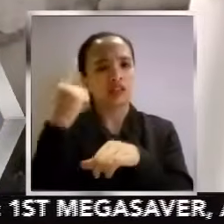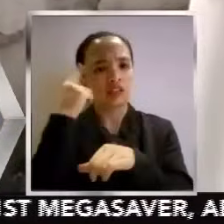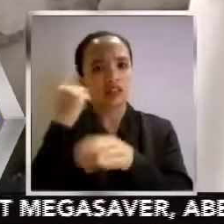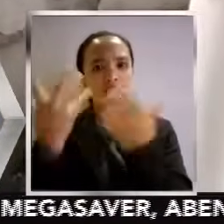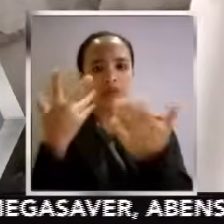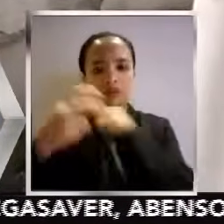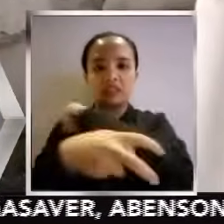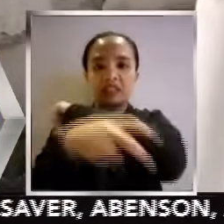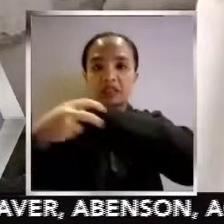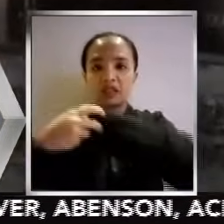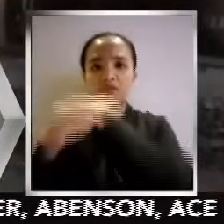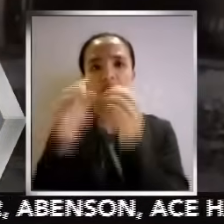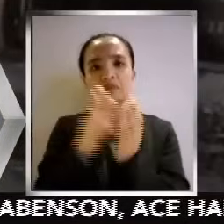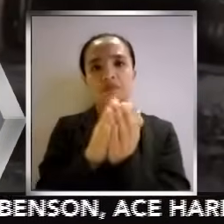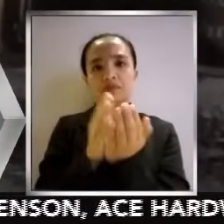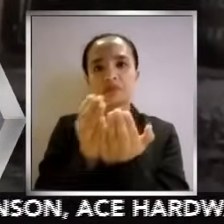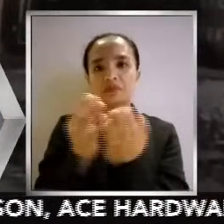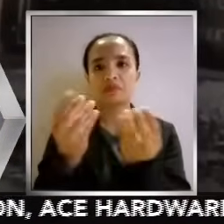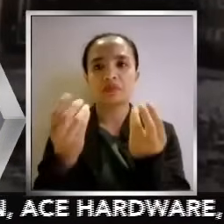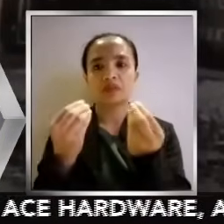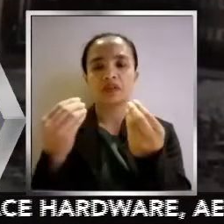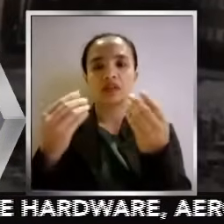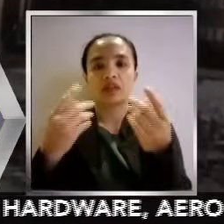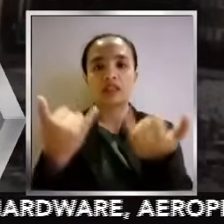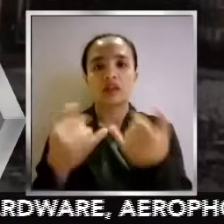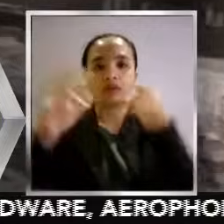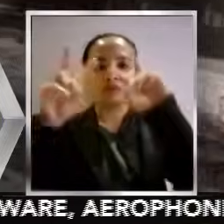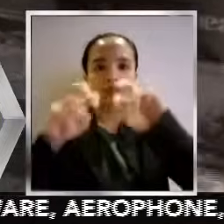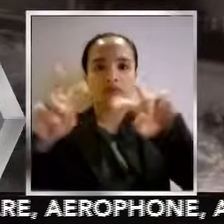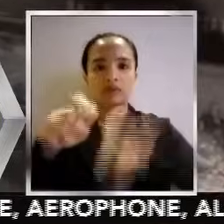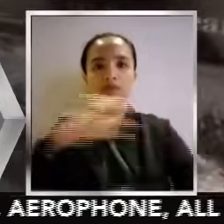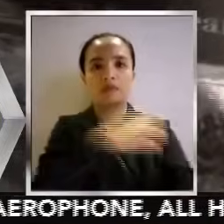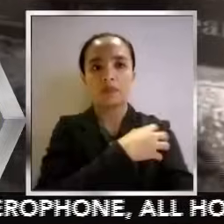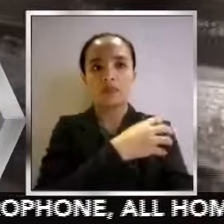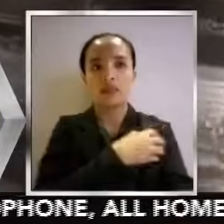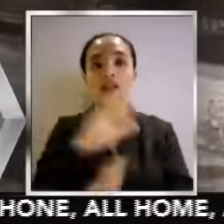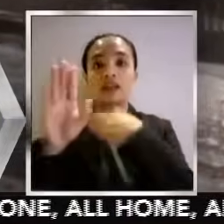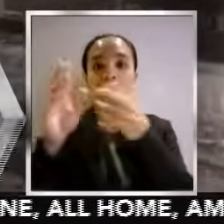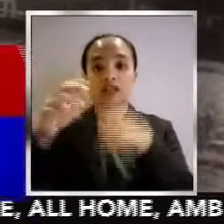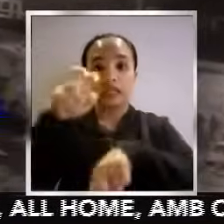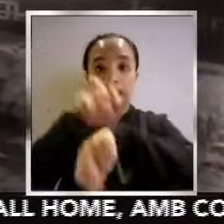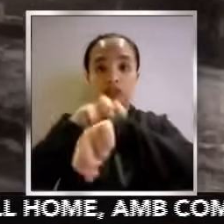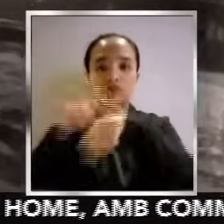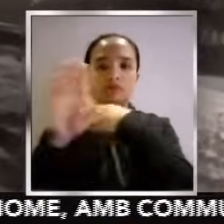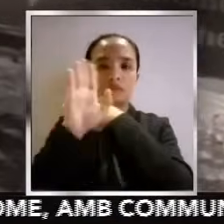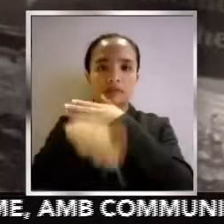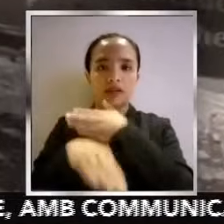bangkay. Iniimbestigahan na ito ng mga otoridad at naibalik na rin ang kalansay sa nicho.